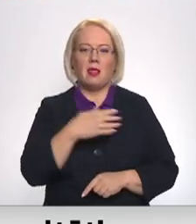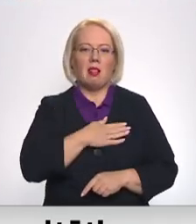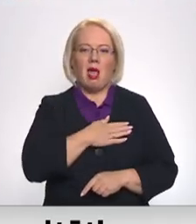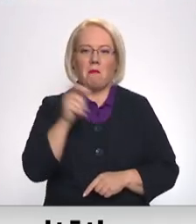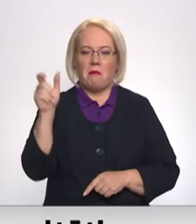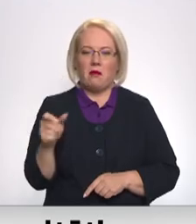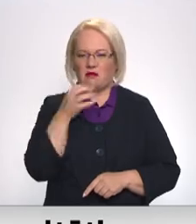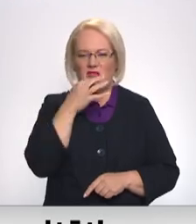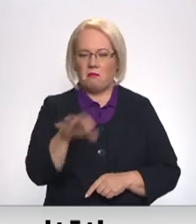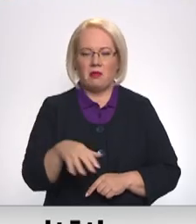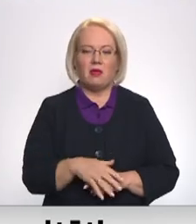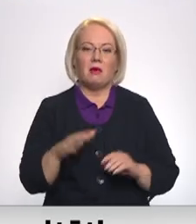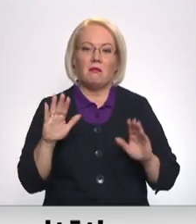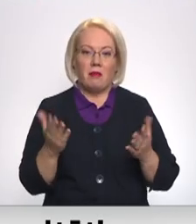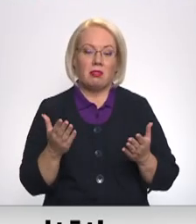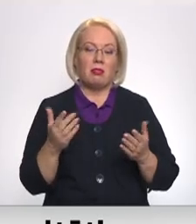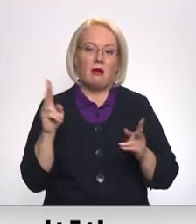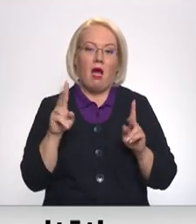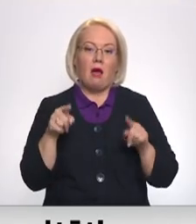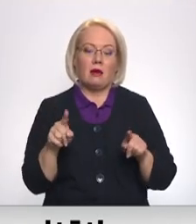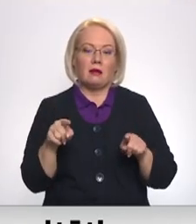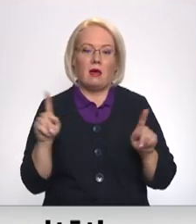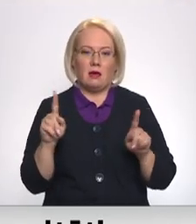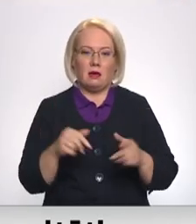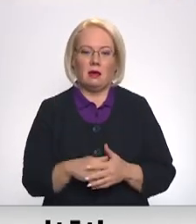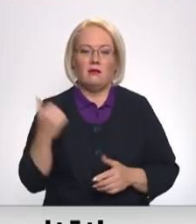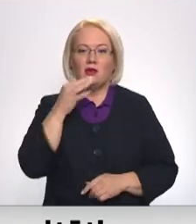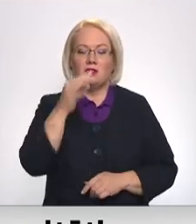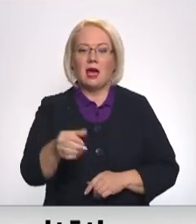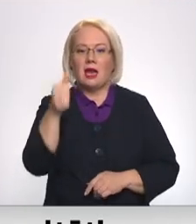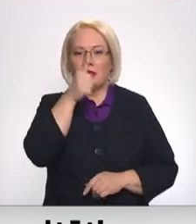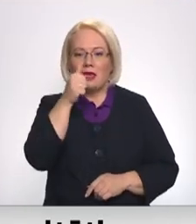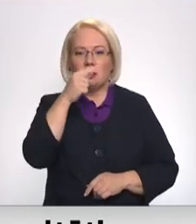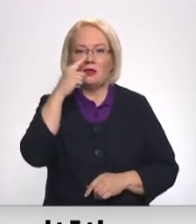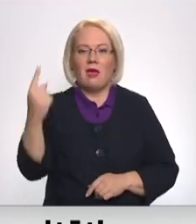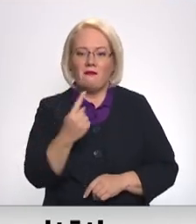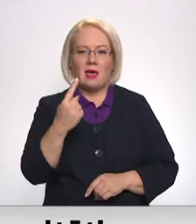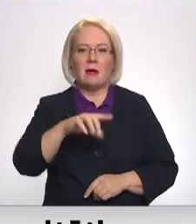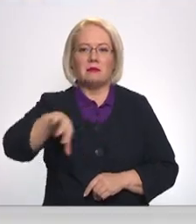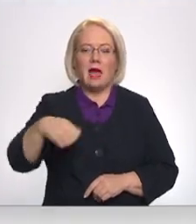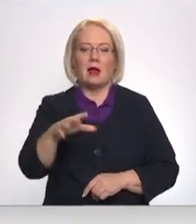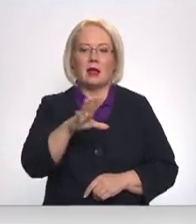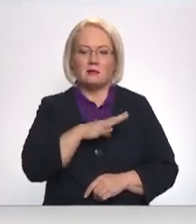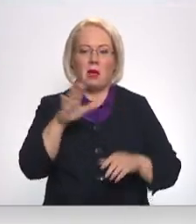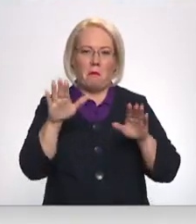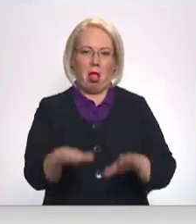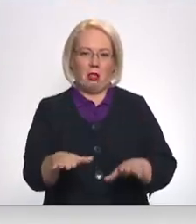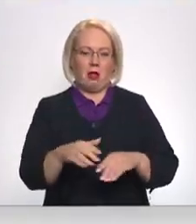nevisai. Bet, nu, kā ir, tā ir. Neticu nevienam. Tie zagļi, kas bija, tā arī palikuši.